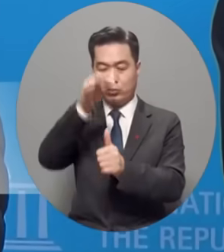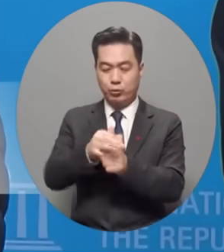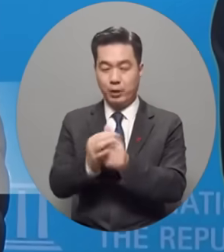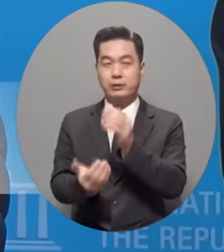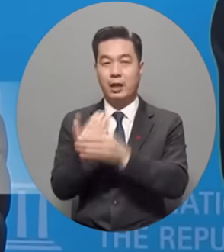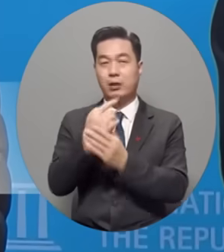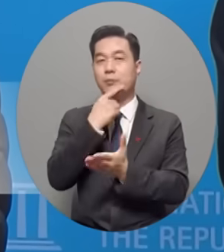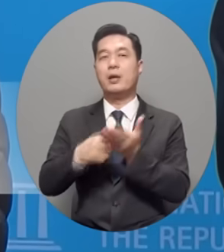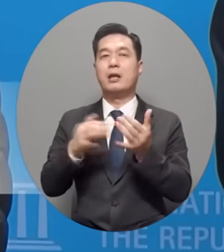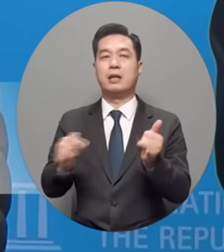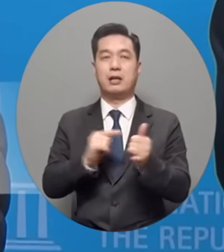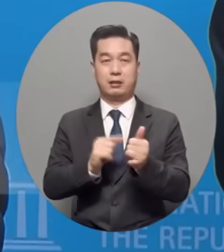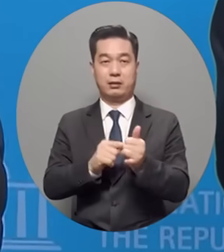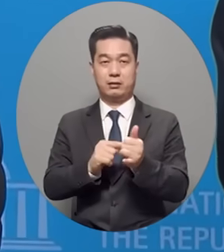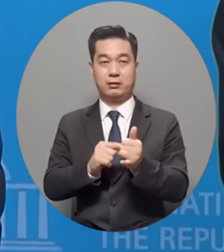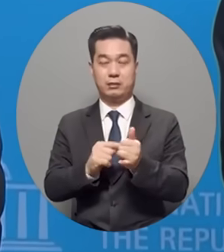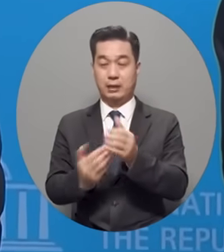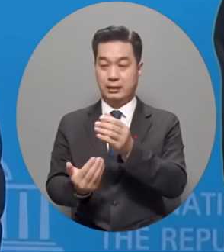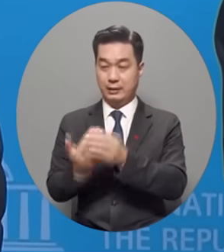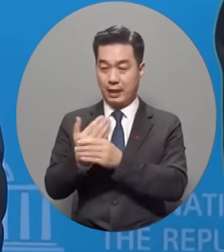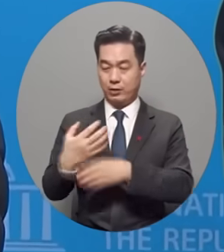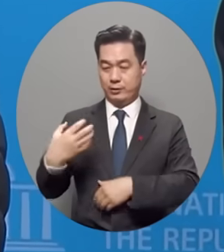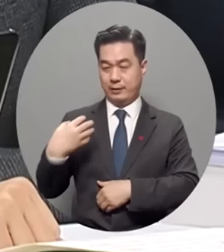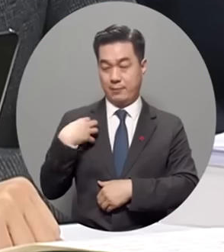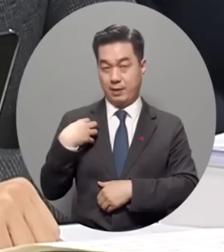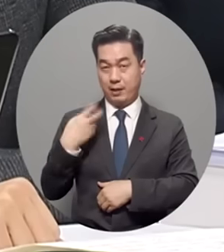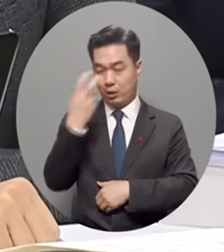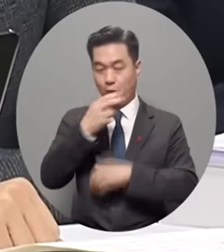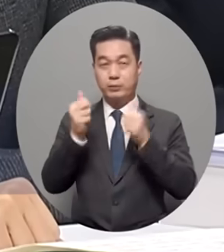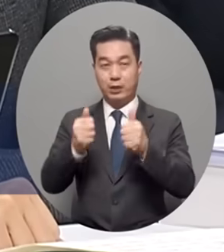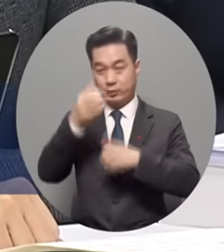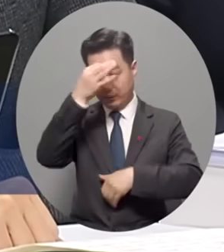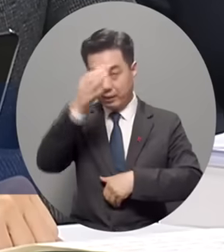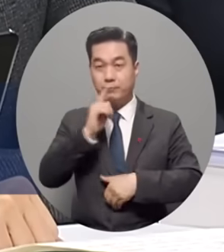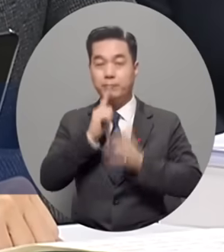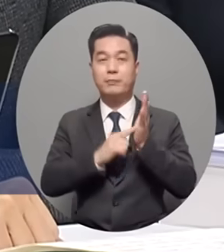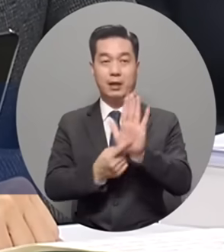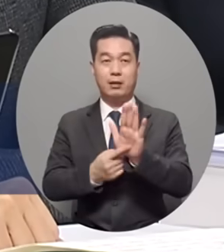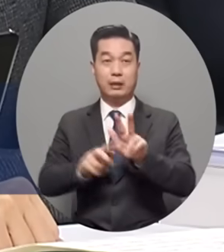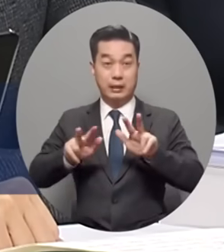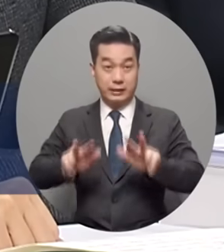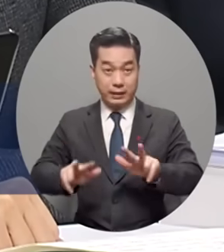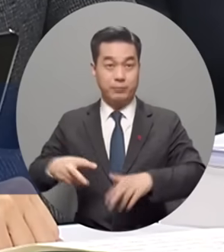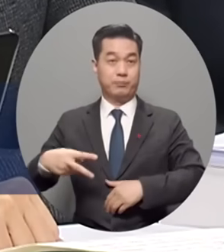피해자에게는 사건의 주임 검사로서 사죄했습니다. 지금이라도